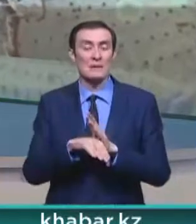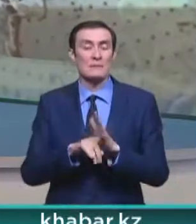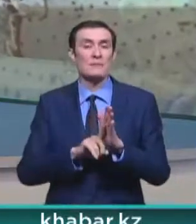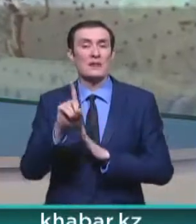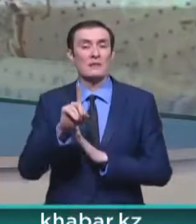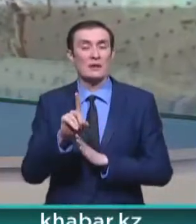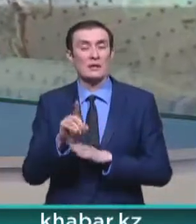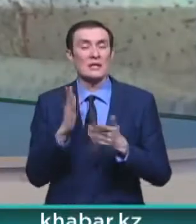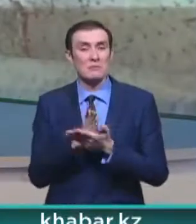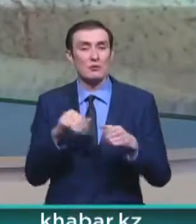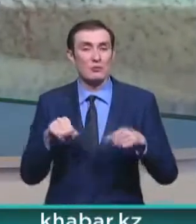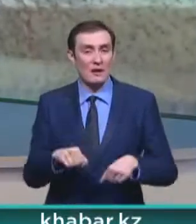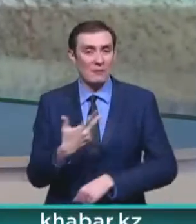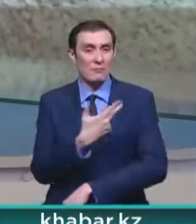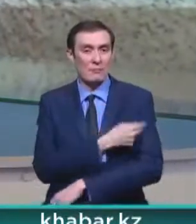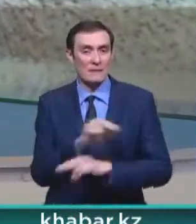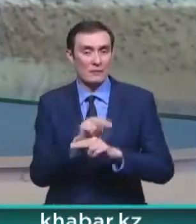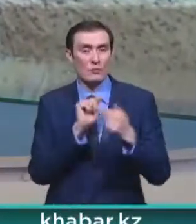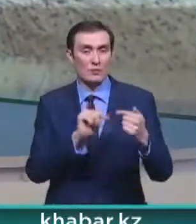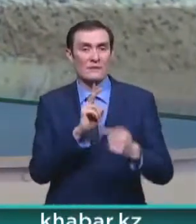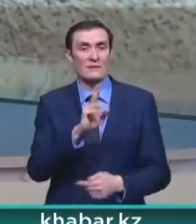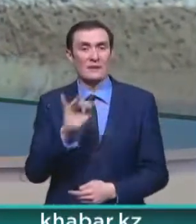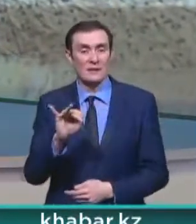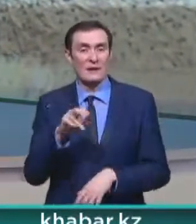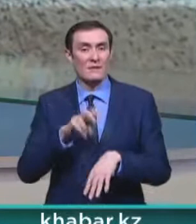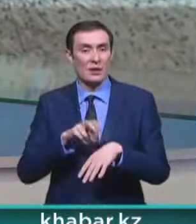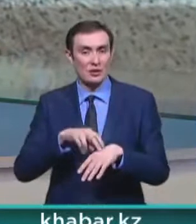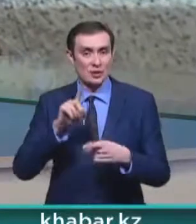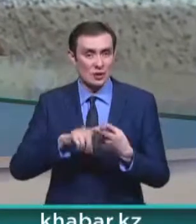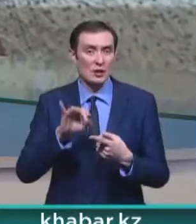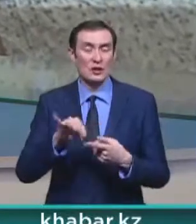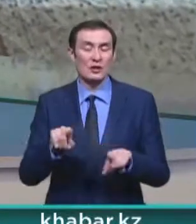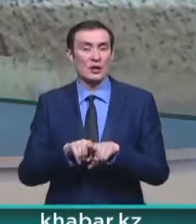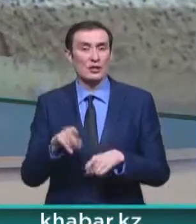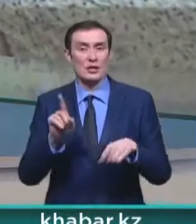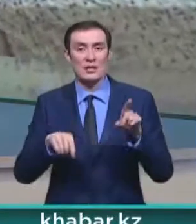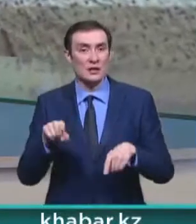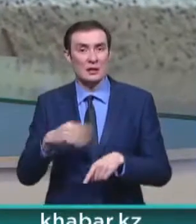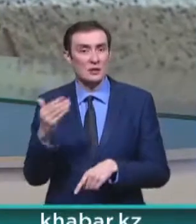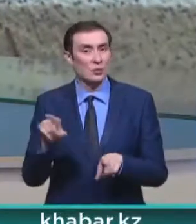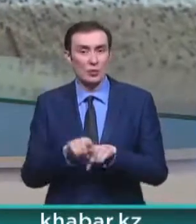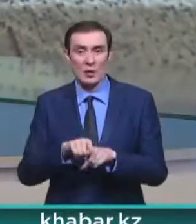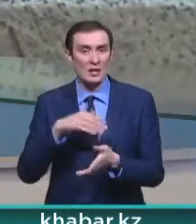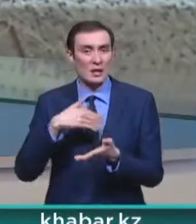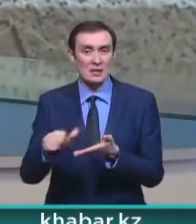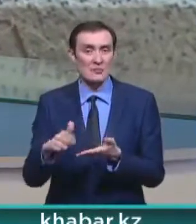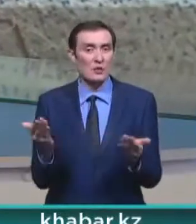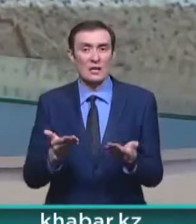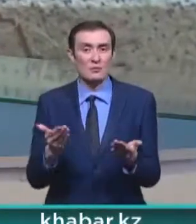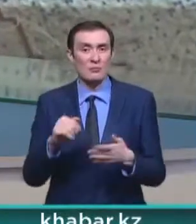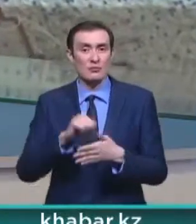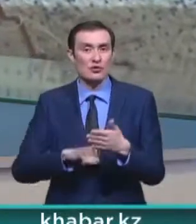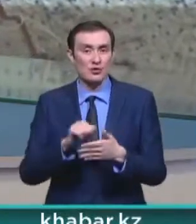право получить прививку от коронавируса получают медики. Ну и, кстати, даже некоторые из них сегодня отказались по тем или